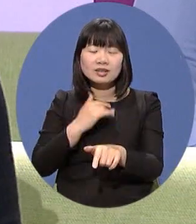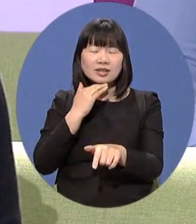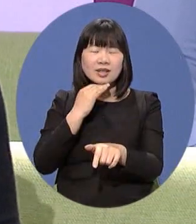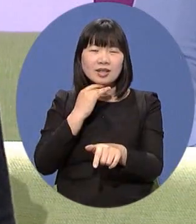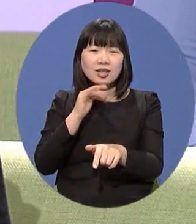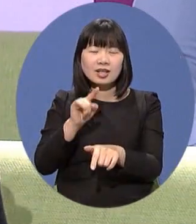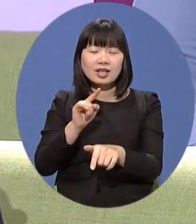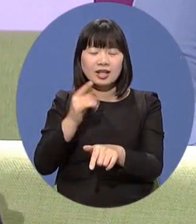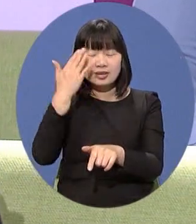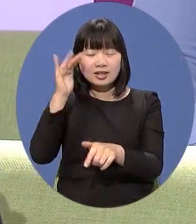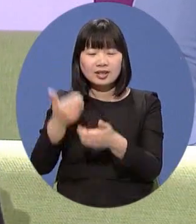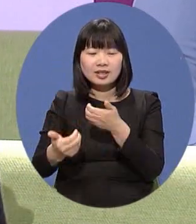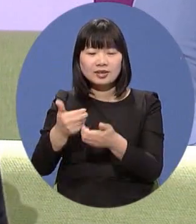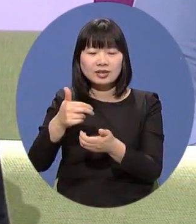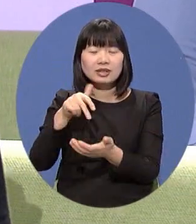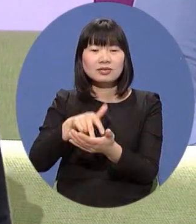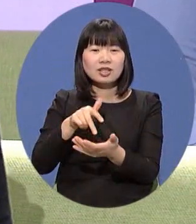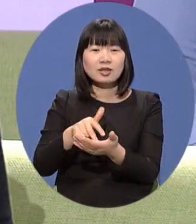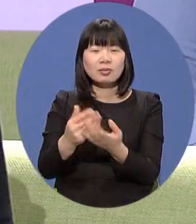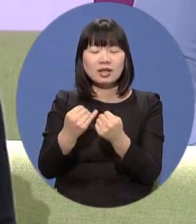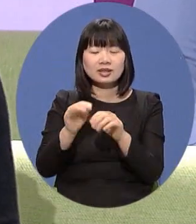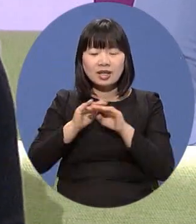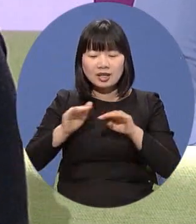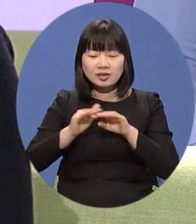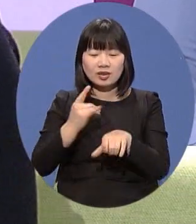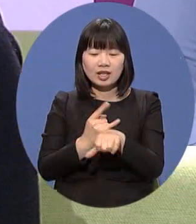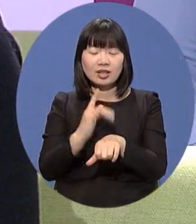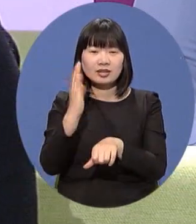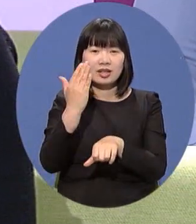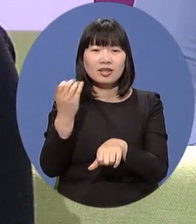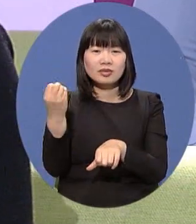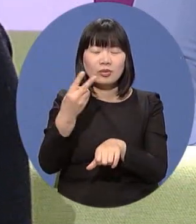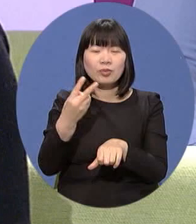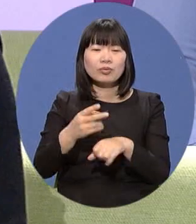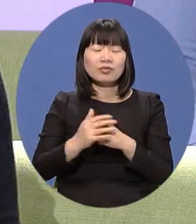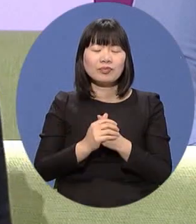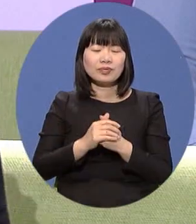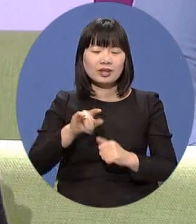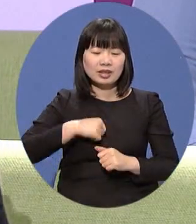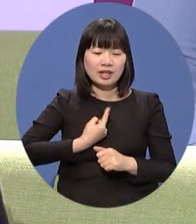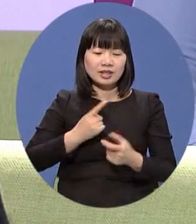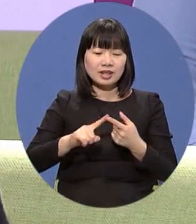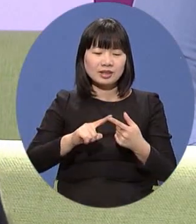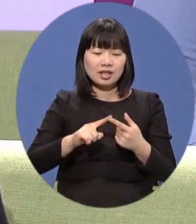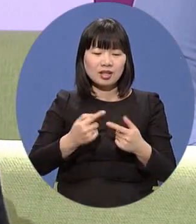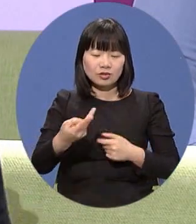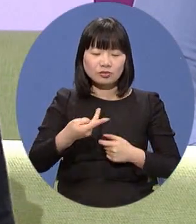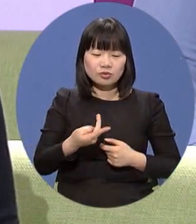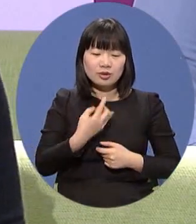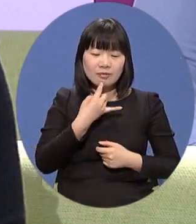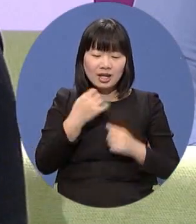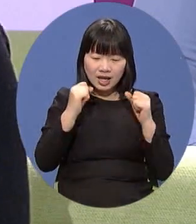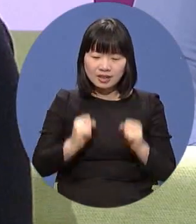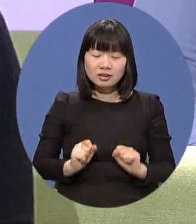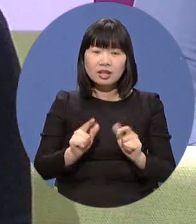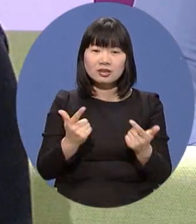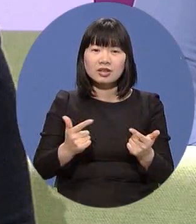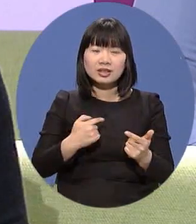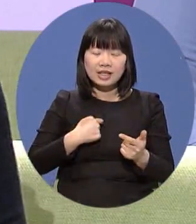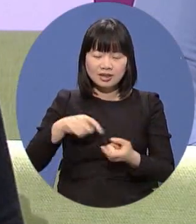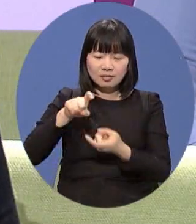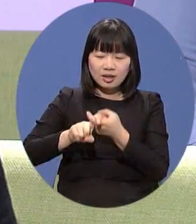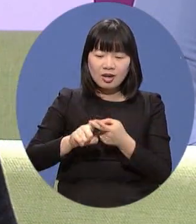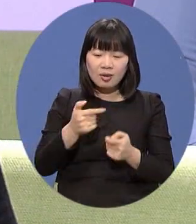연령이면 낯가림 문제는 상당 부분 해결이 돼야 되고 게다가 이게 자기가 나랑 단둘이 있었던 것도 아니고 자기